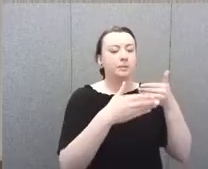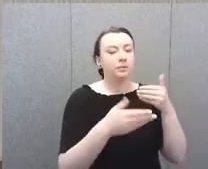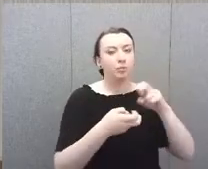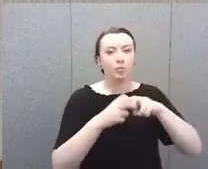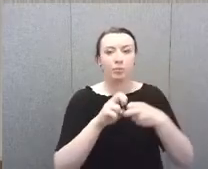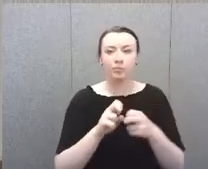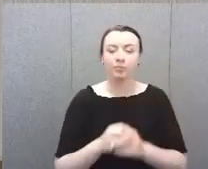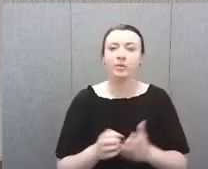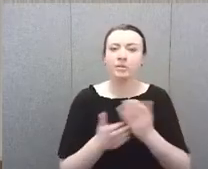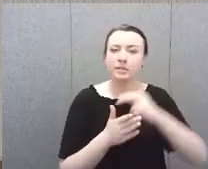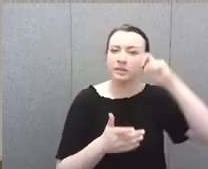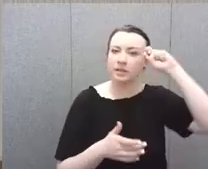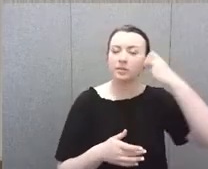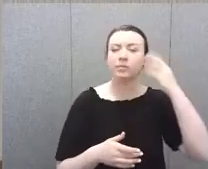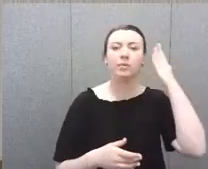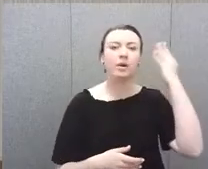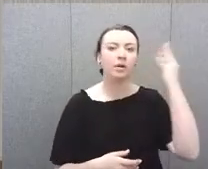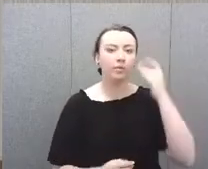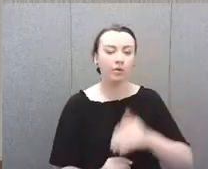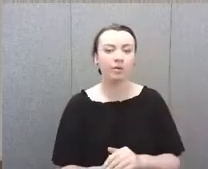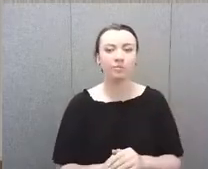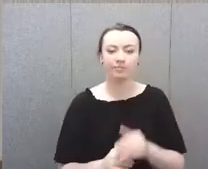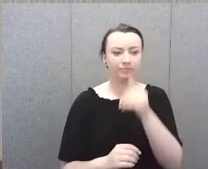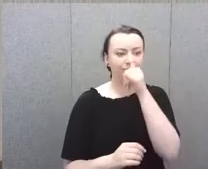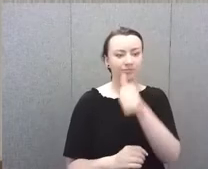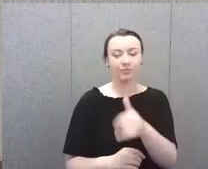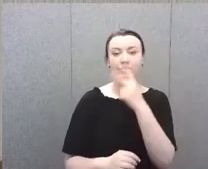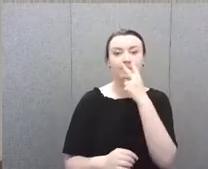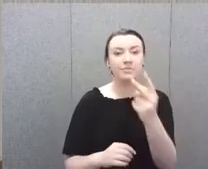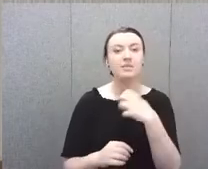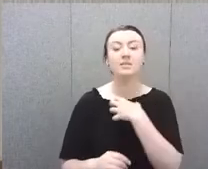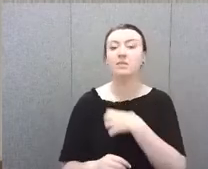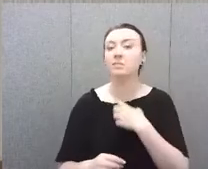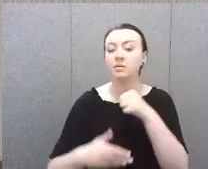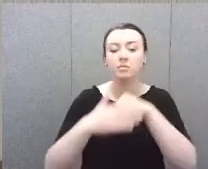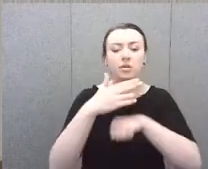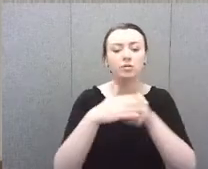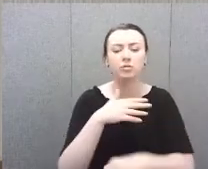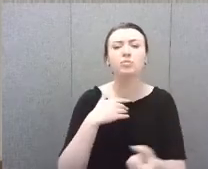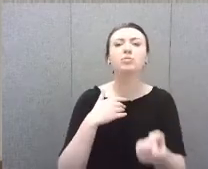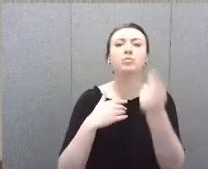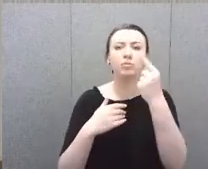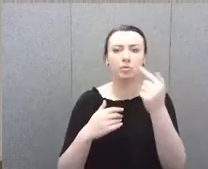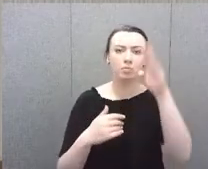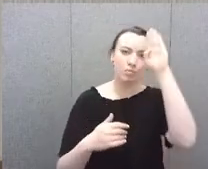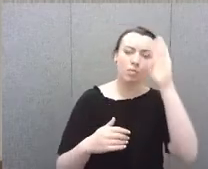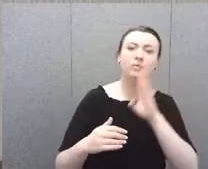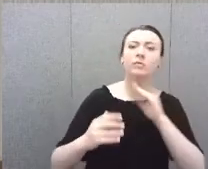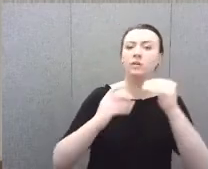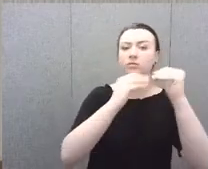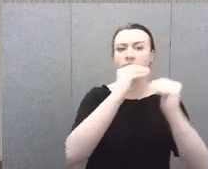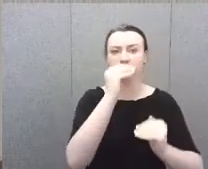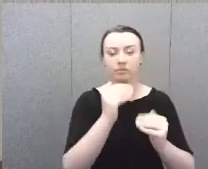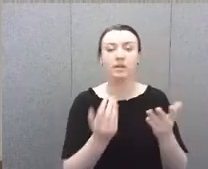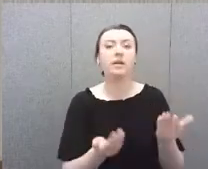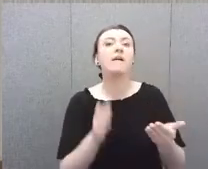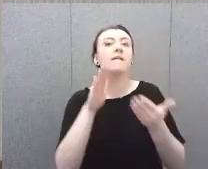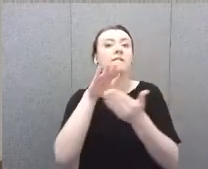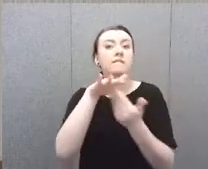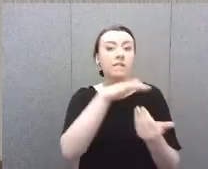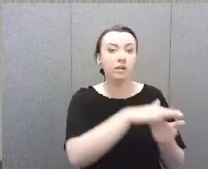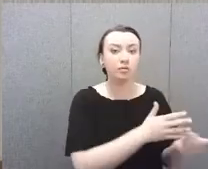когда стереотипное мышление не позволяет увидеть его главную причину – гендерное неравенство. Приглашаю еще